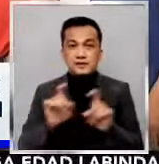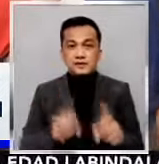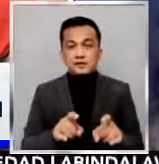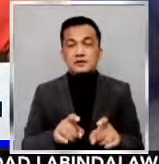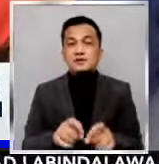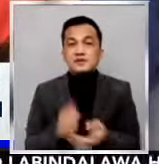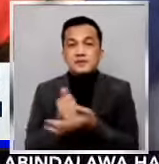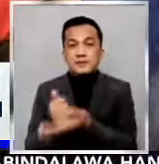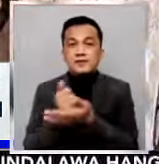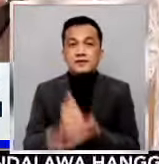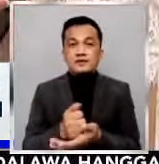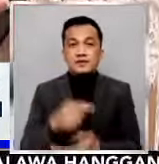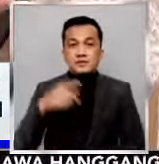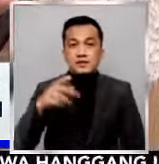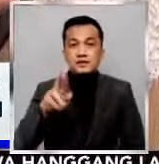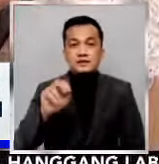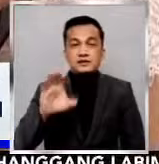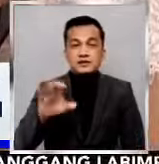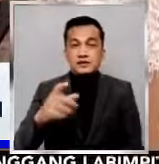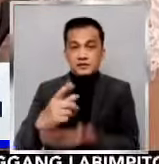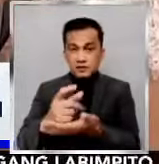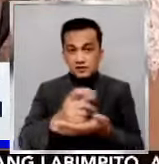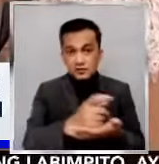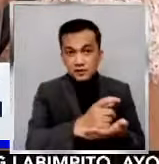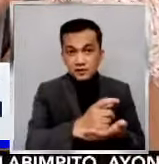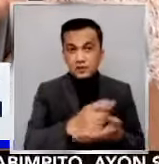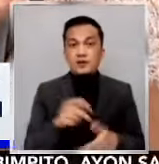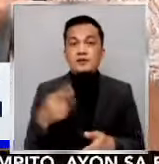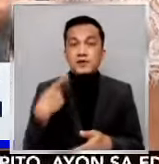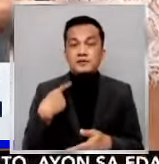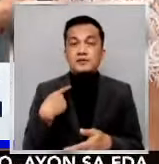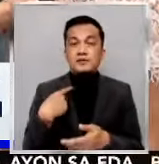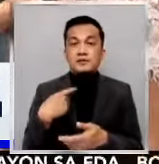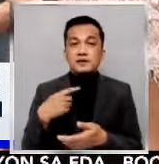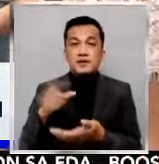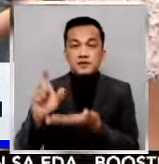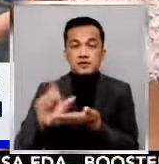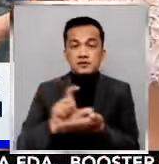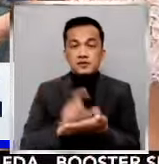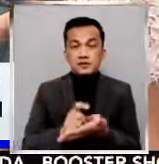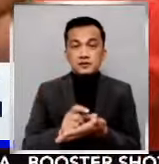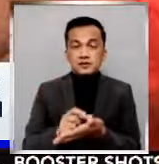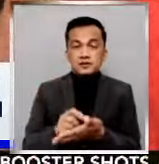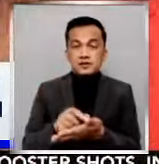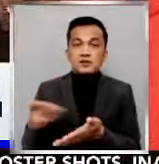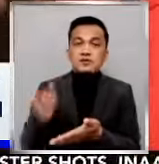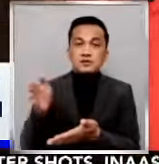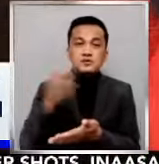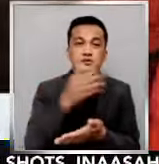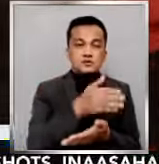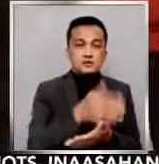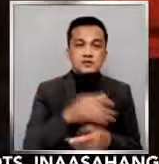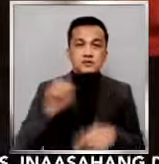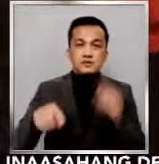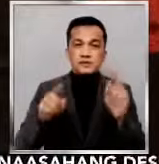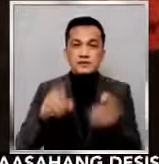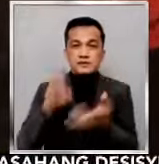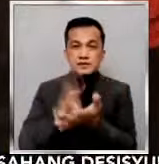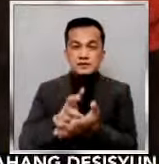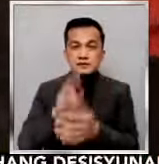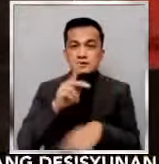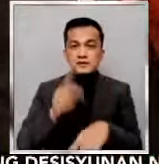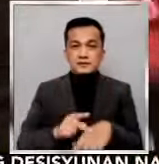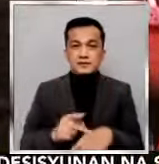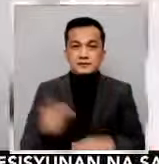Red Cross sa vaccination kaya may mga bakuna ba silang umiikot sa iba't ibang bahagi ng bansa. Maki Pulido, Nakatutok,